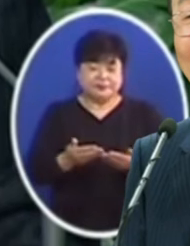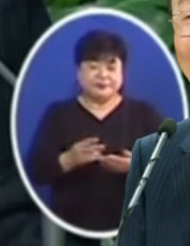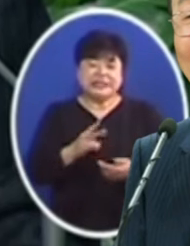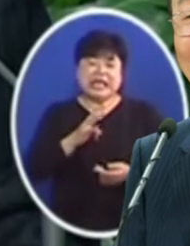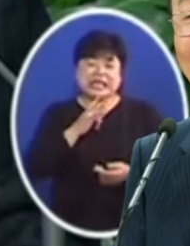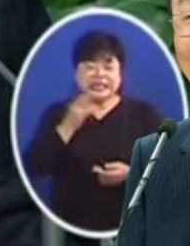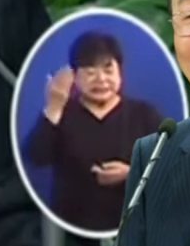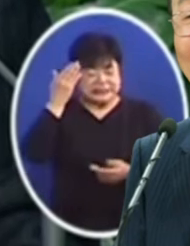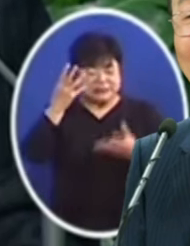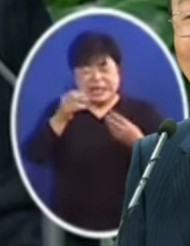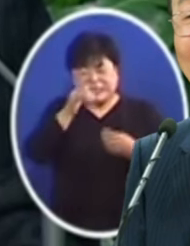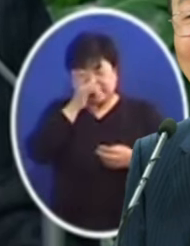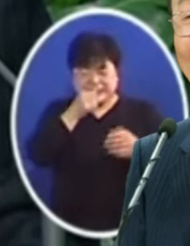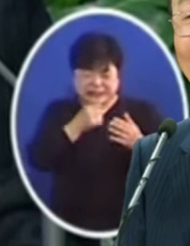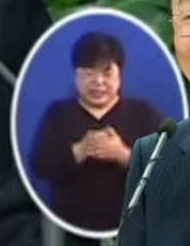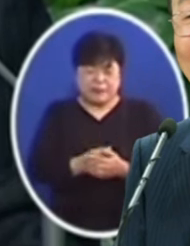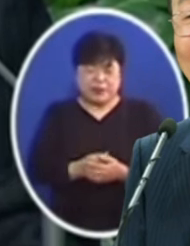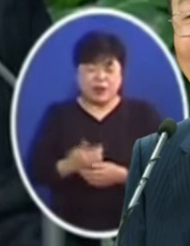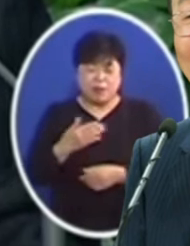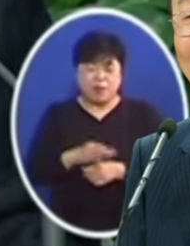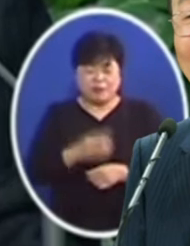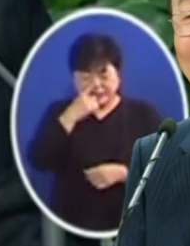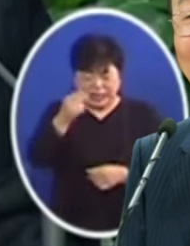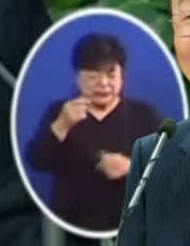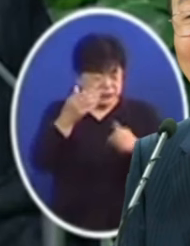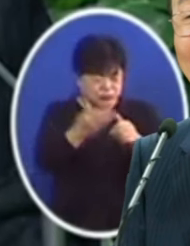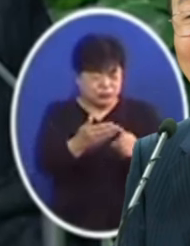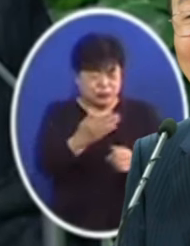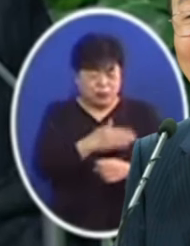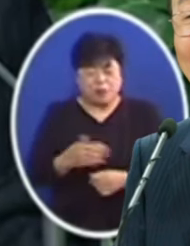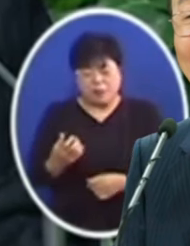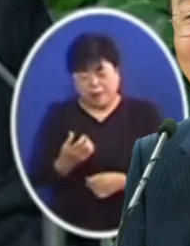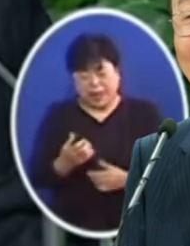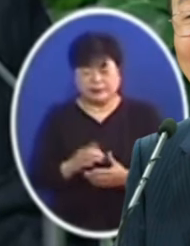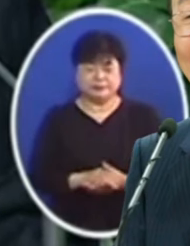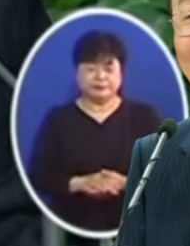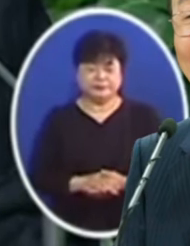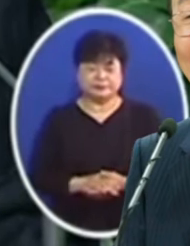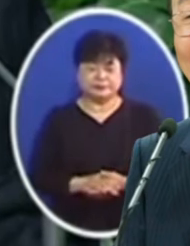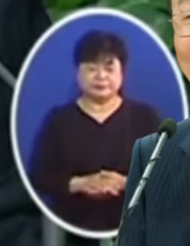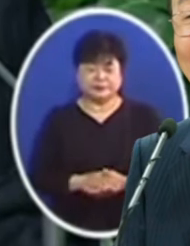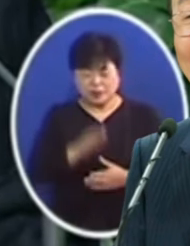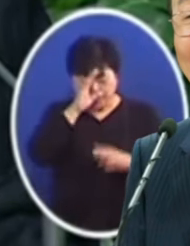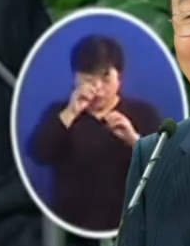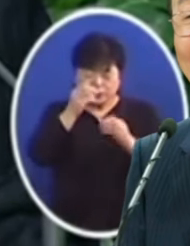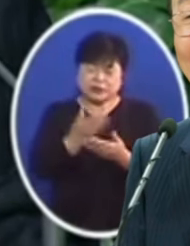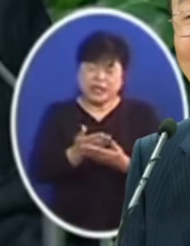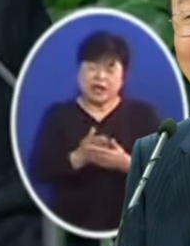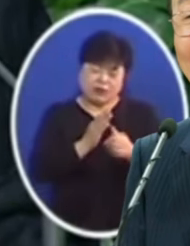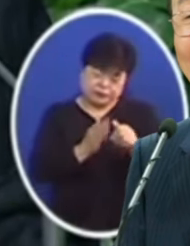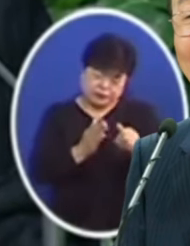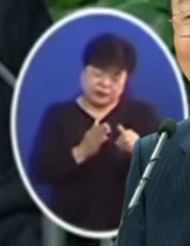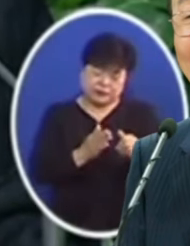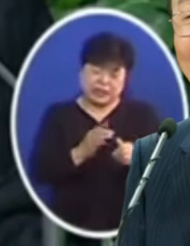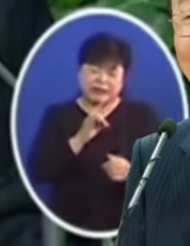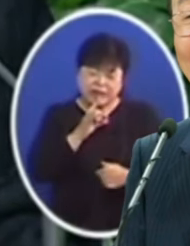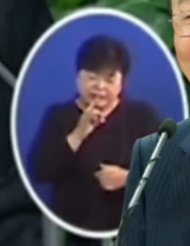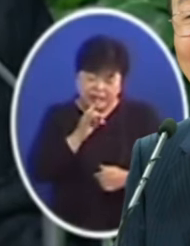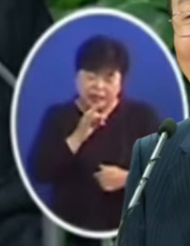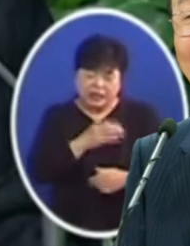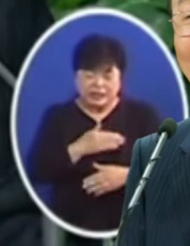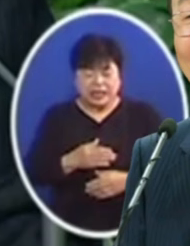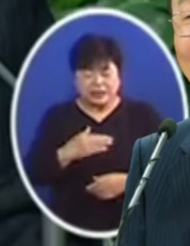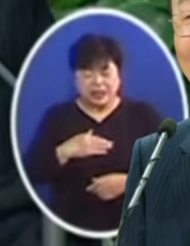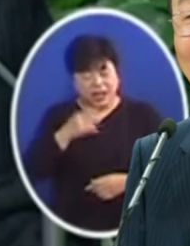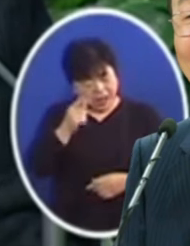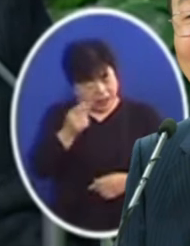계시와 지식이 너무 많으므로 육신의 가시를 주어서 몸이 아팠습니다. 고쳐달라고 아무리 해도 하나님이 고쳐주지 않으면서 네가 약할 때